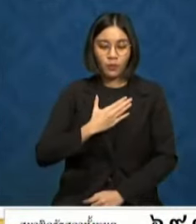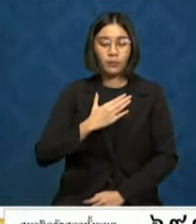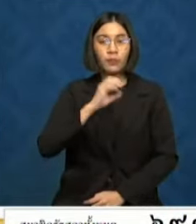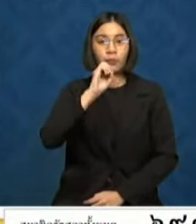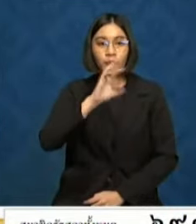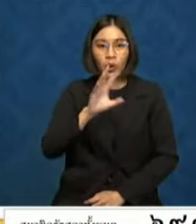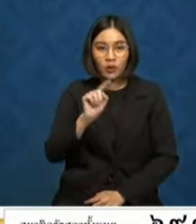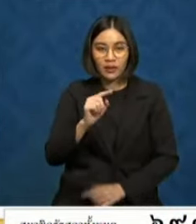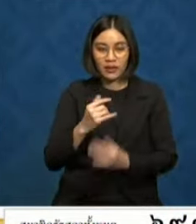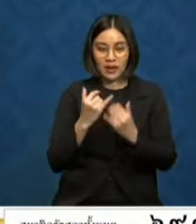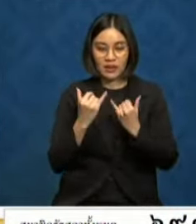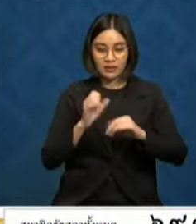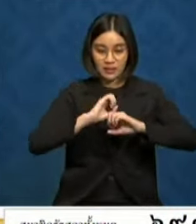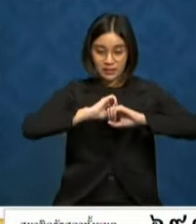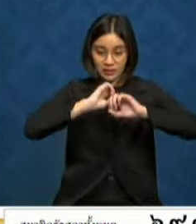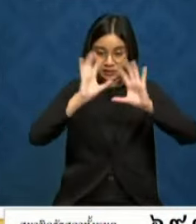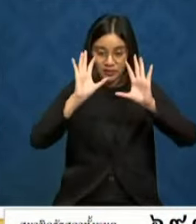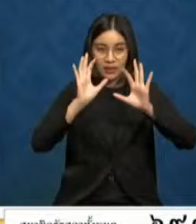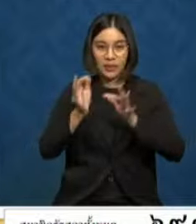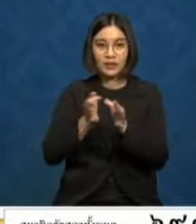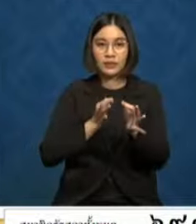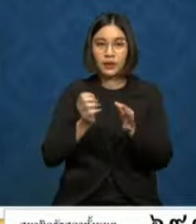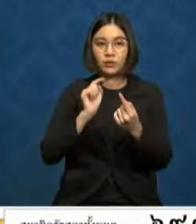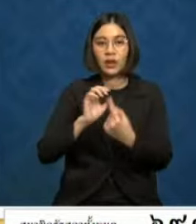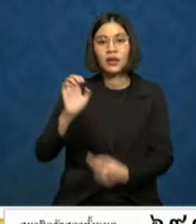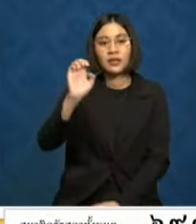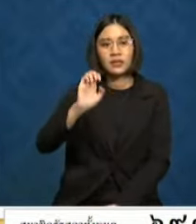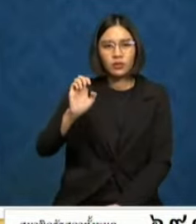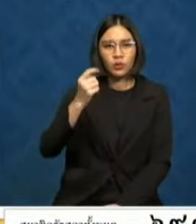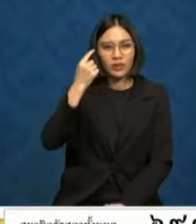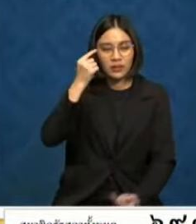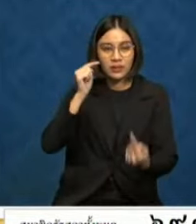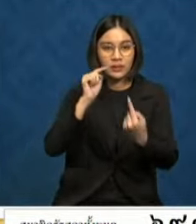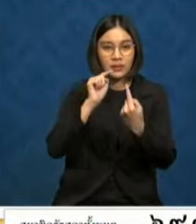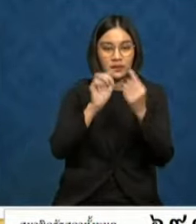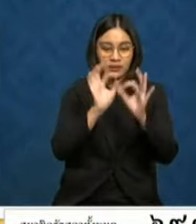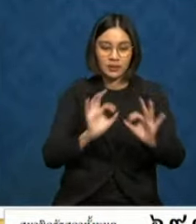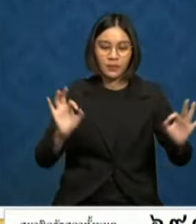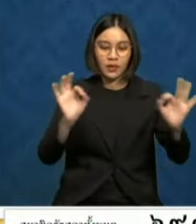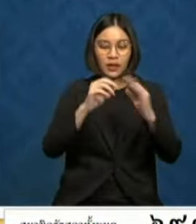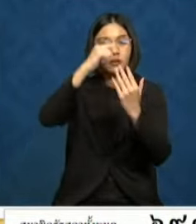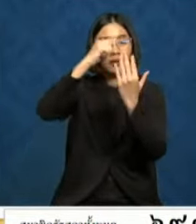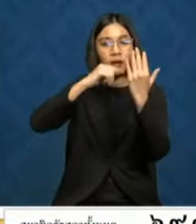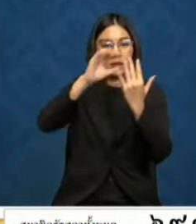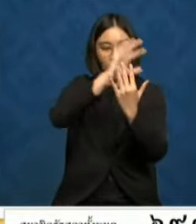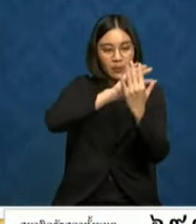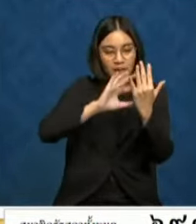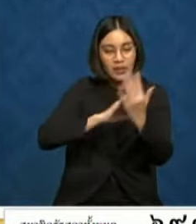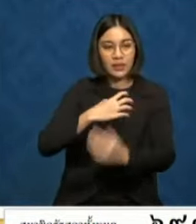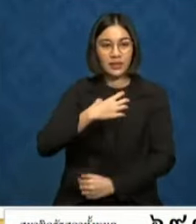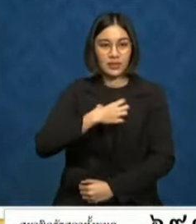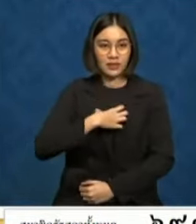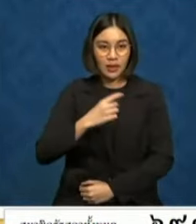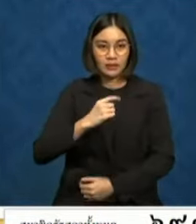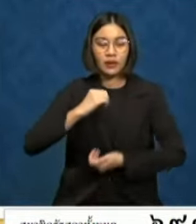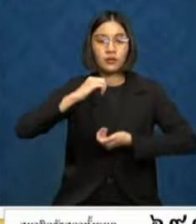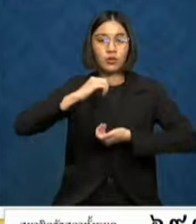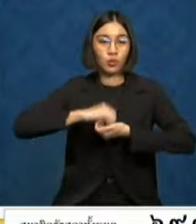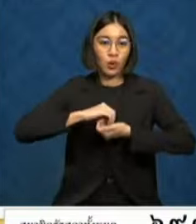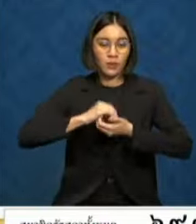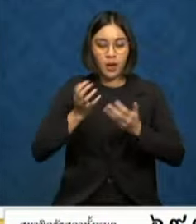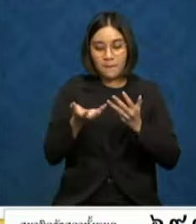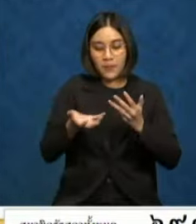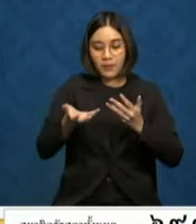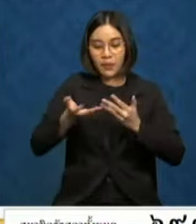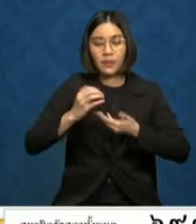ว่าสิ่งนี้แสดงเห็นชัดเจนว่าสหภาพยุโรปให้ความสำคัญกับประเทศไทยและต้องการที่จะมีความร่วมมือยกระ